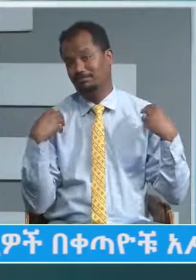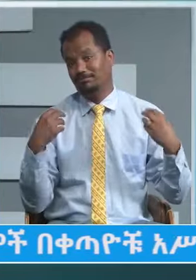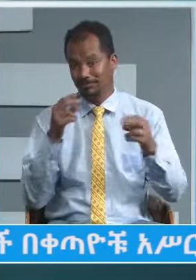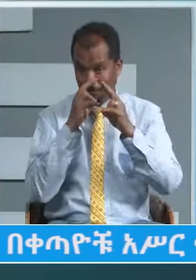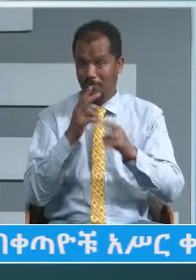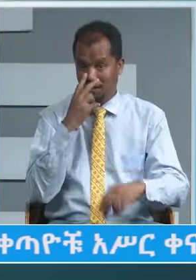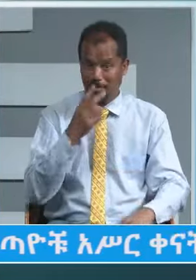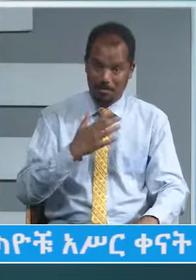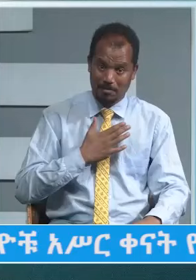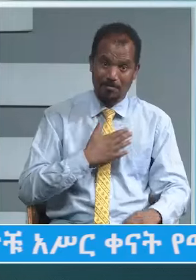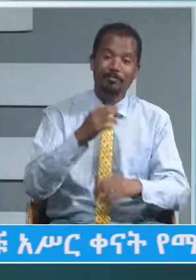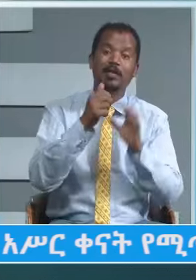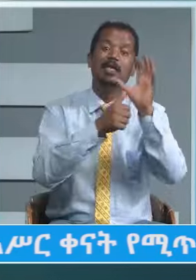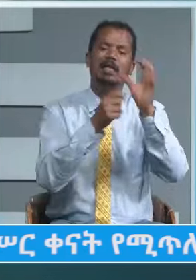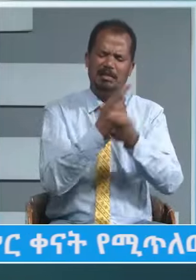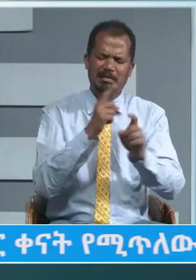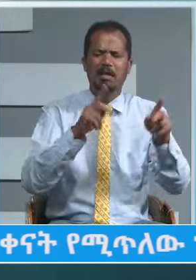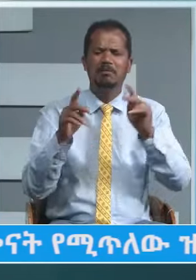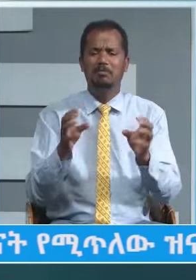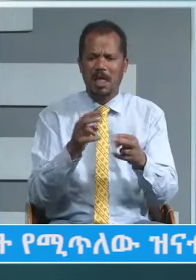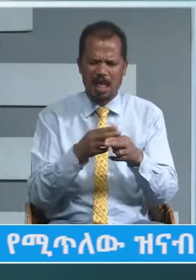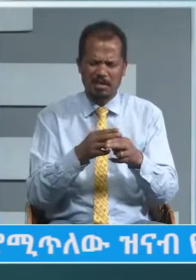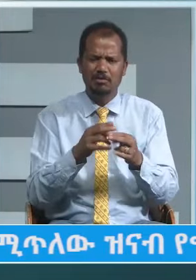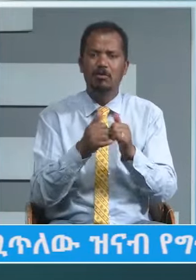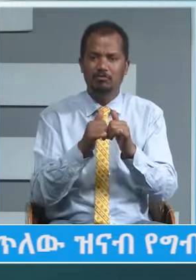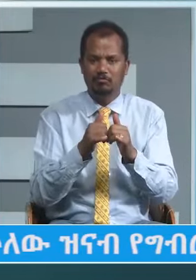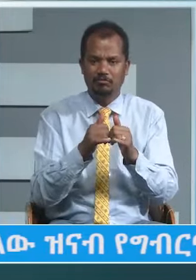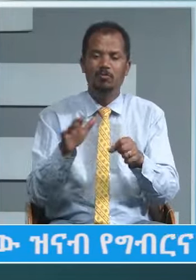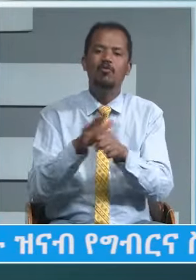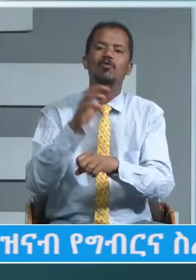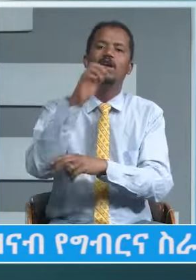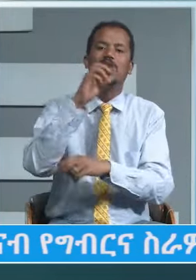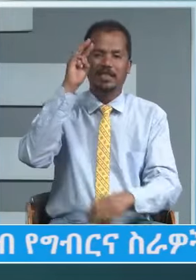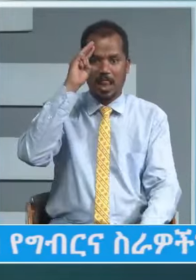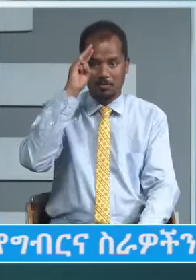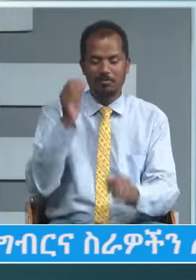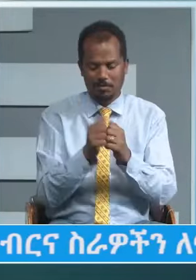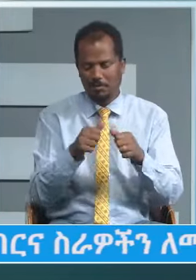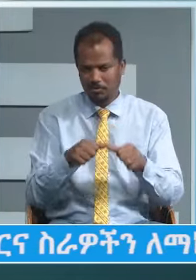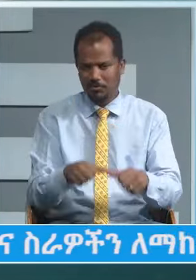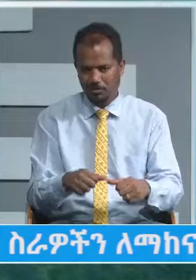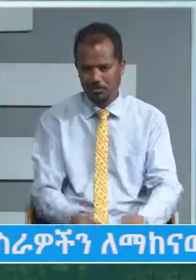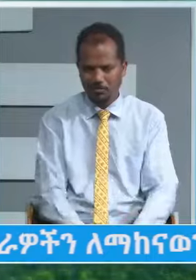ሰላም ጤና ይስጥልን ክቡራን ተመልካቾቻችን፣ ከኢሳት ነጻ የህዝብ ሚዲያ አጫጭር ስፖርታዊ ዘገባዎች ጋር ሙሉቀን ሰለሞን